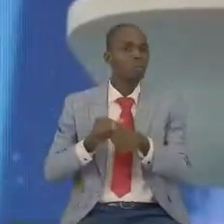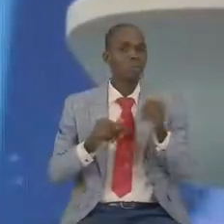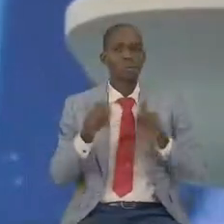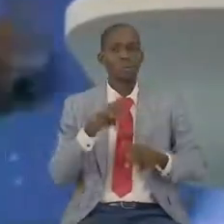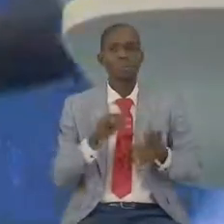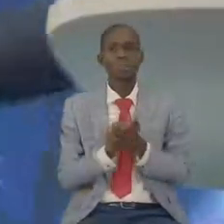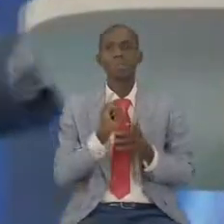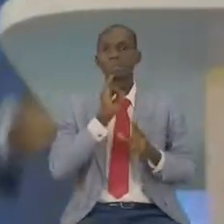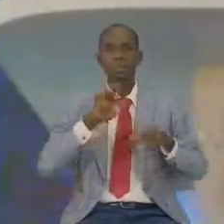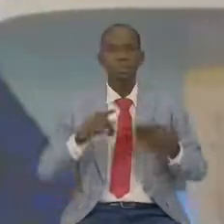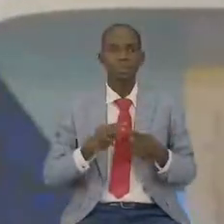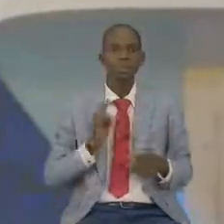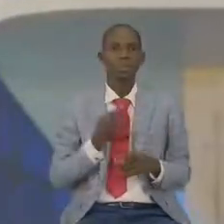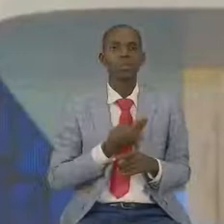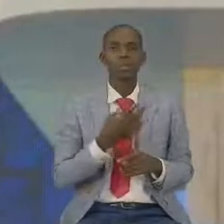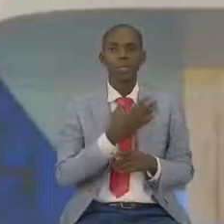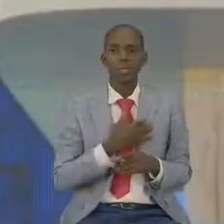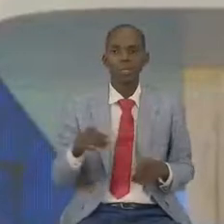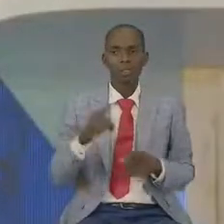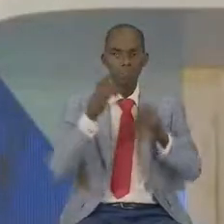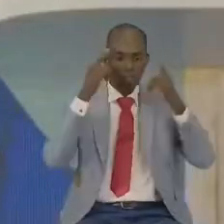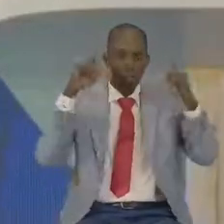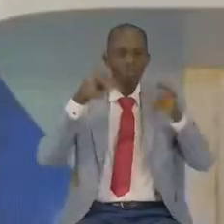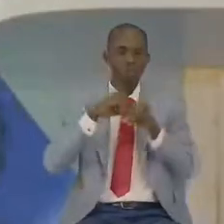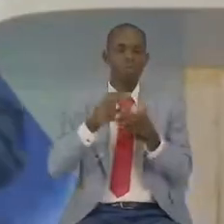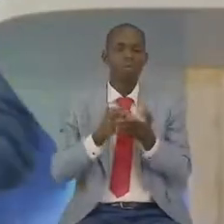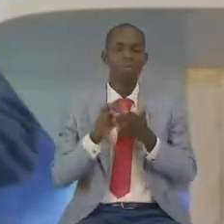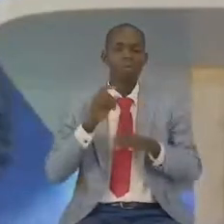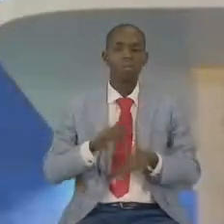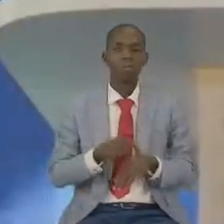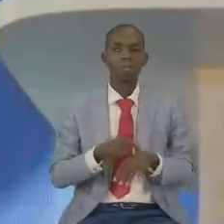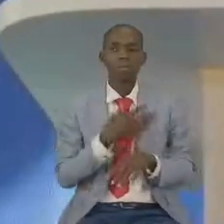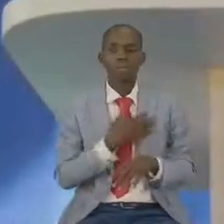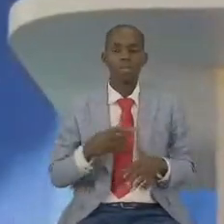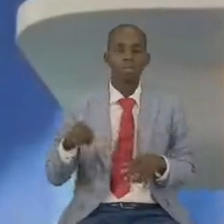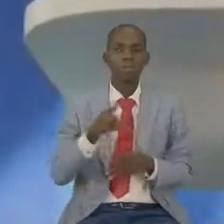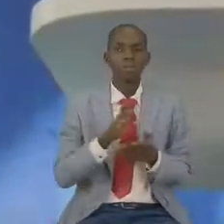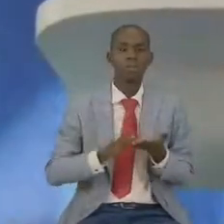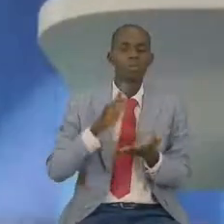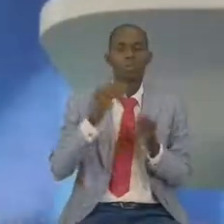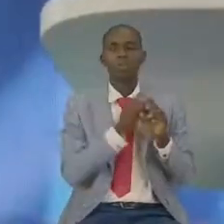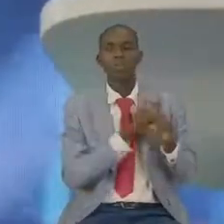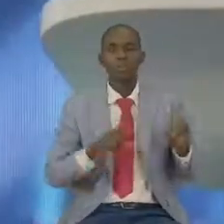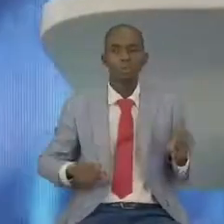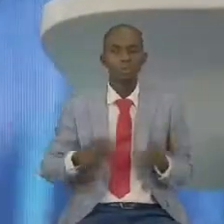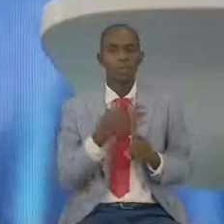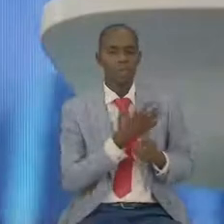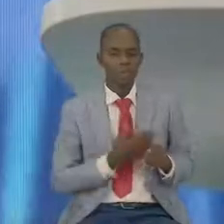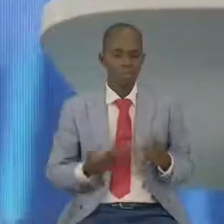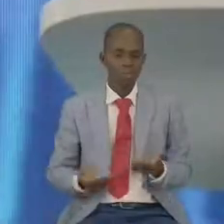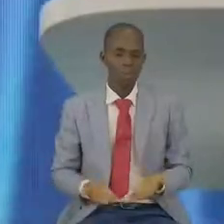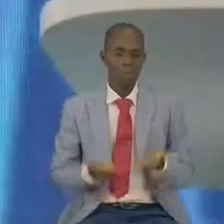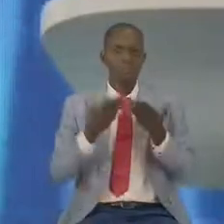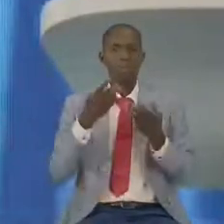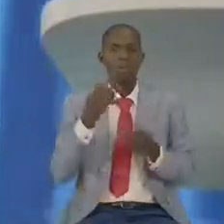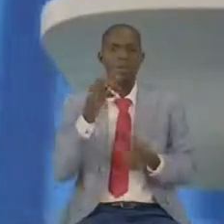qu'il nous donne. Et ils ont réussi en leur temps, et ils ont glorifié Dieu, et ils ont élevé